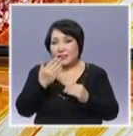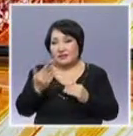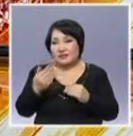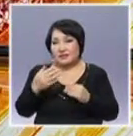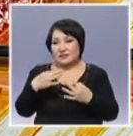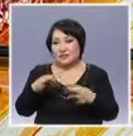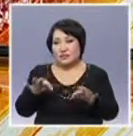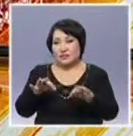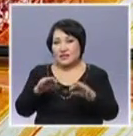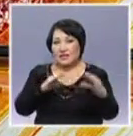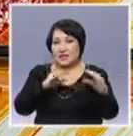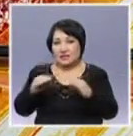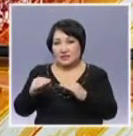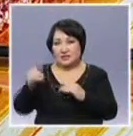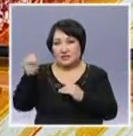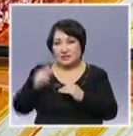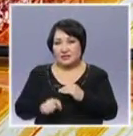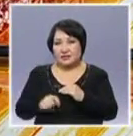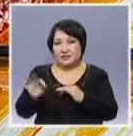примеру, сразу вопросы